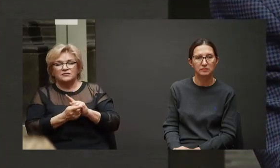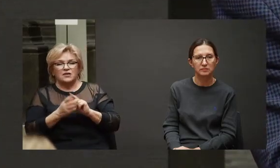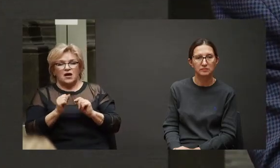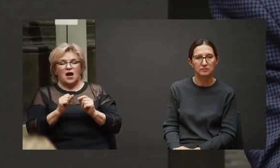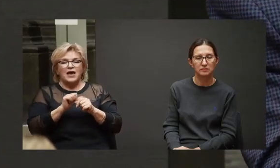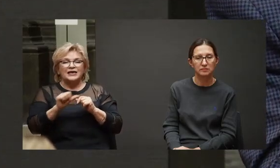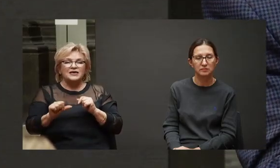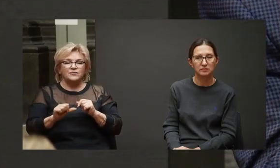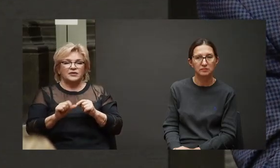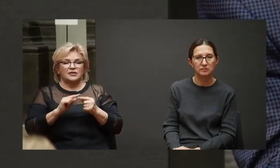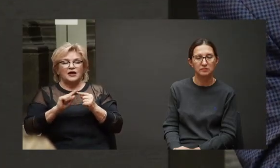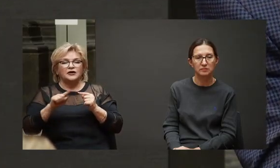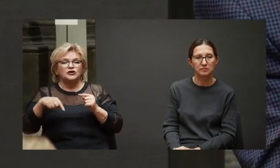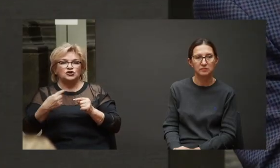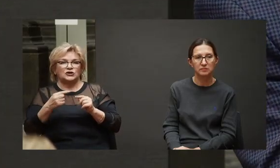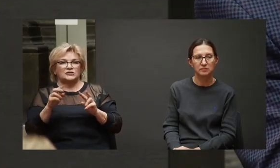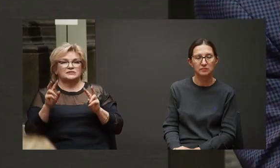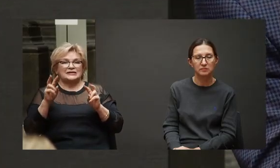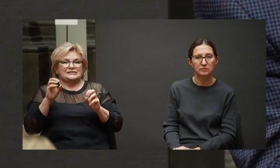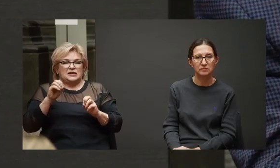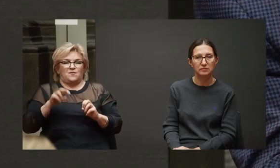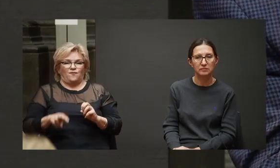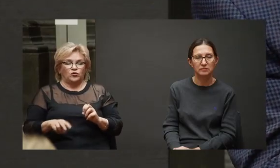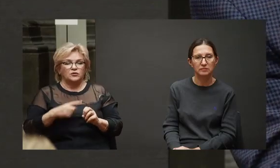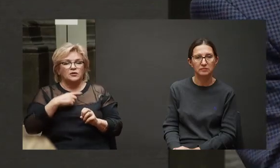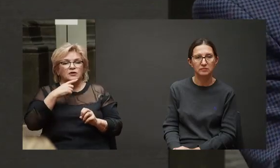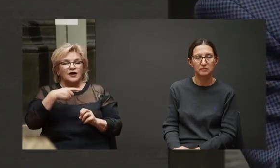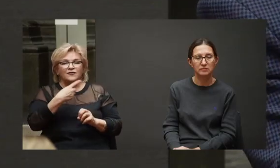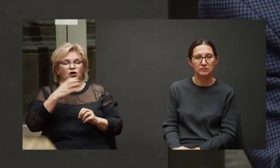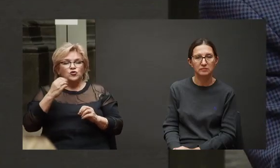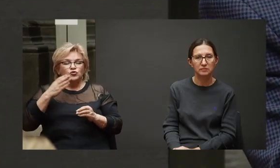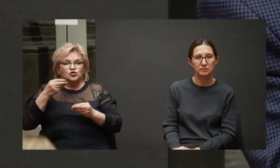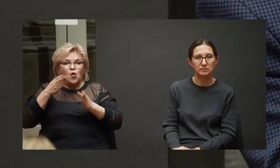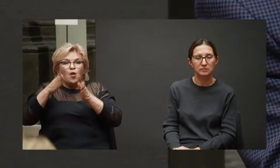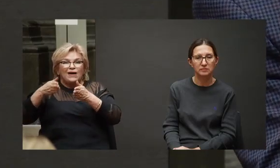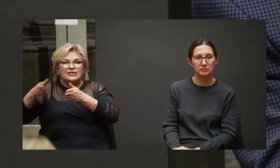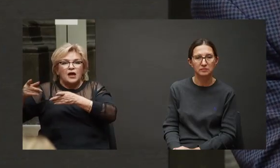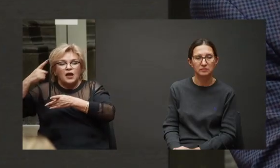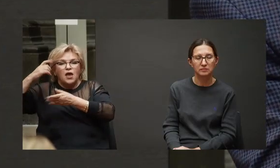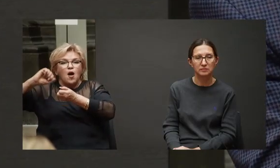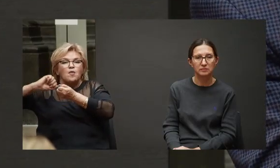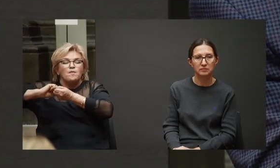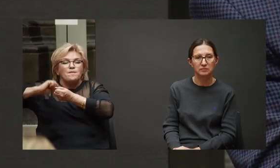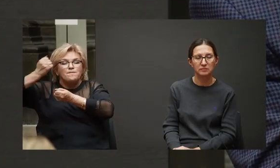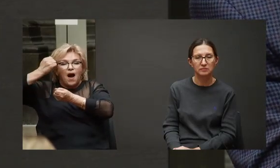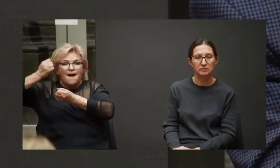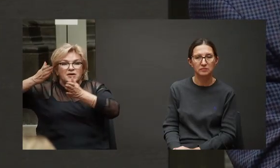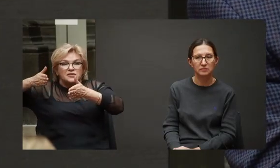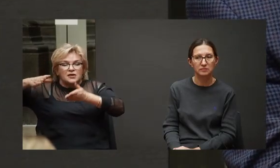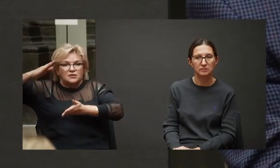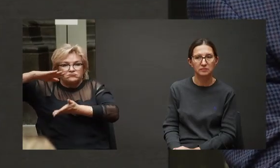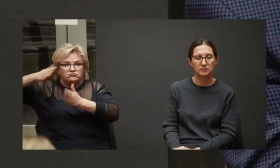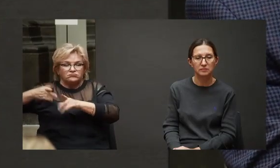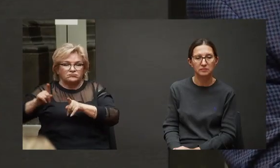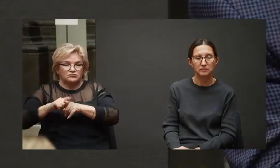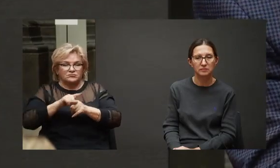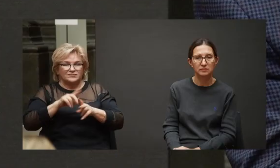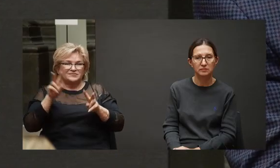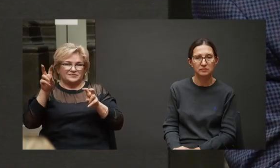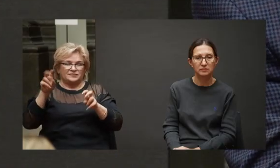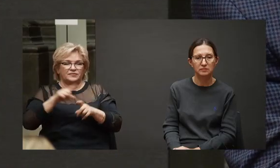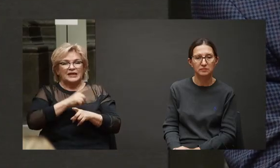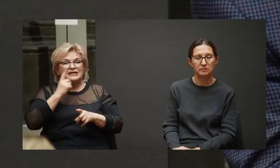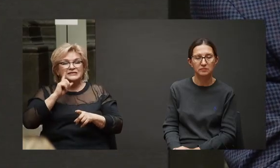именно трансляция через символ. И как бы, почему я говорю, что это батарея памяти, да? Я готов допустить, ну, зная